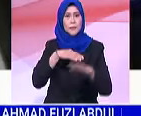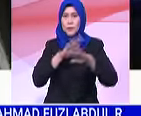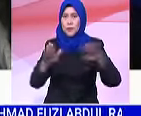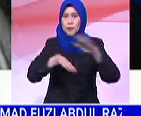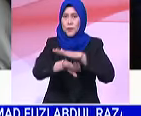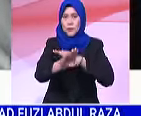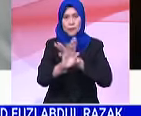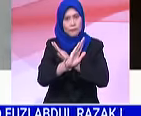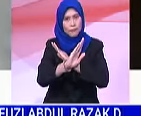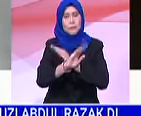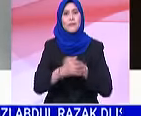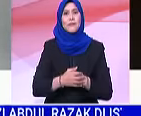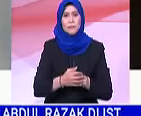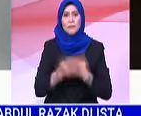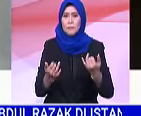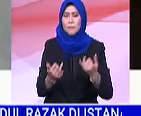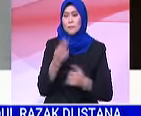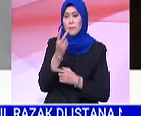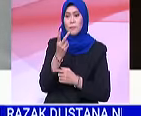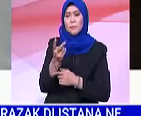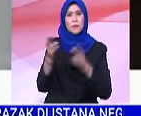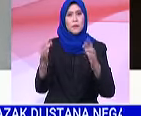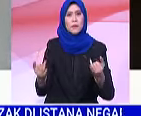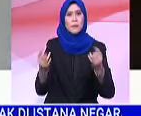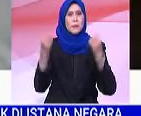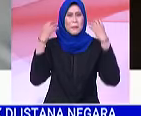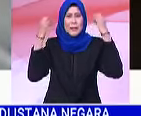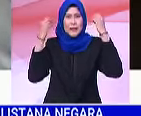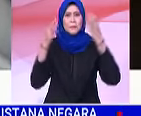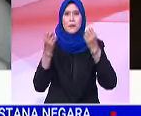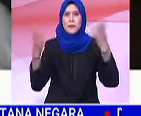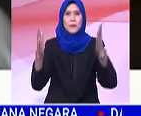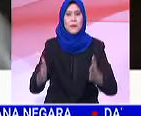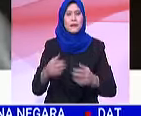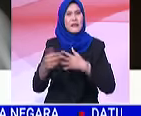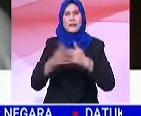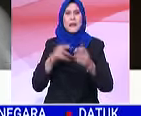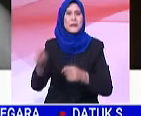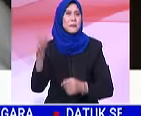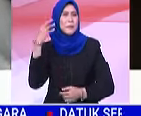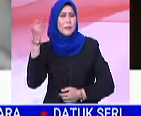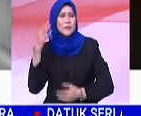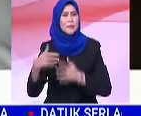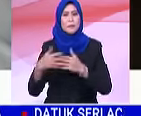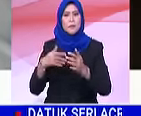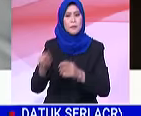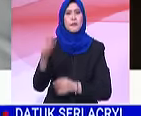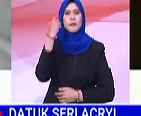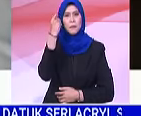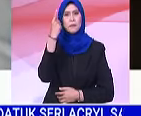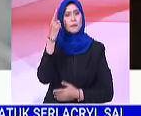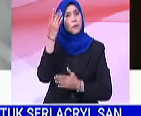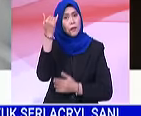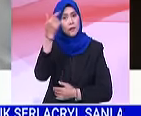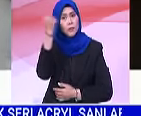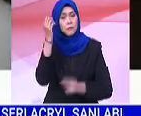masuk. Kita nampak sekarang memang raya ini hari banyak pising, tapi saya tak kira lah dia bising-bising. Nah, tapi dia harap dia faham